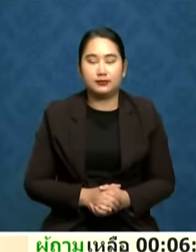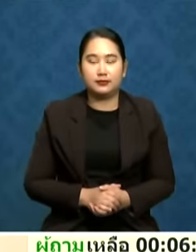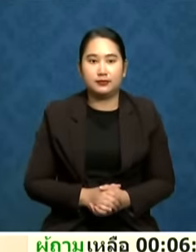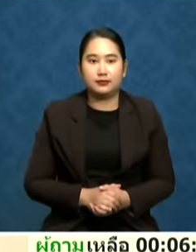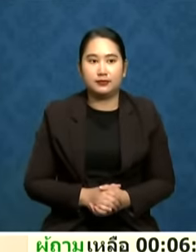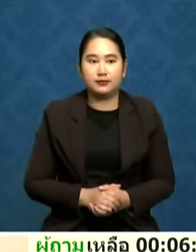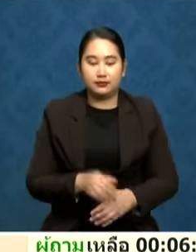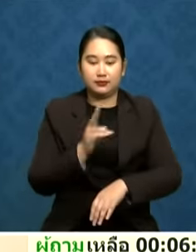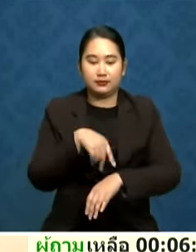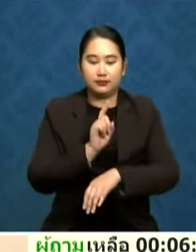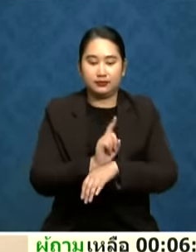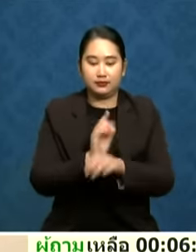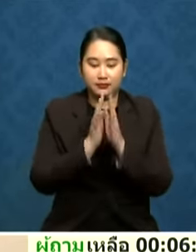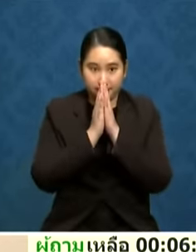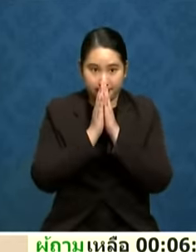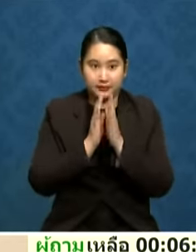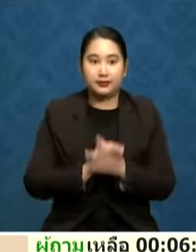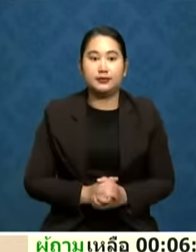กับเรียนท่เป ln ทานสวาิครบ